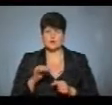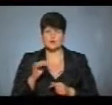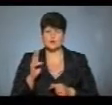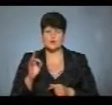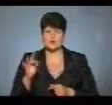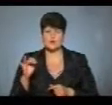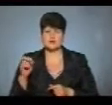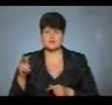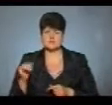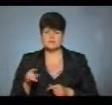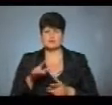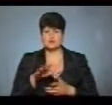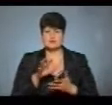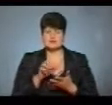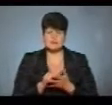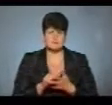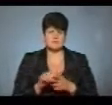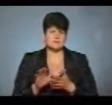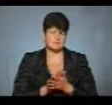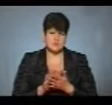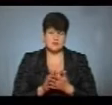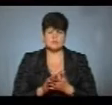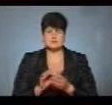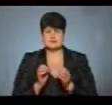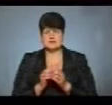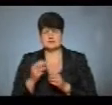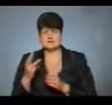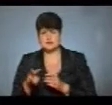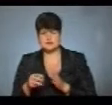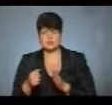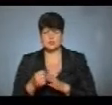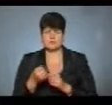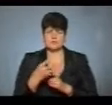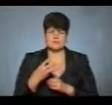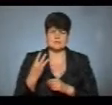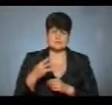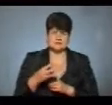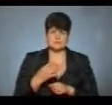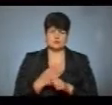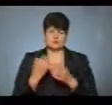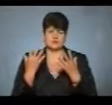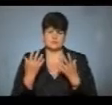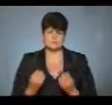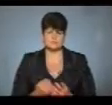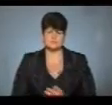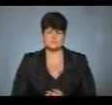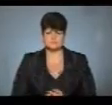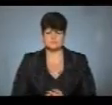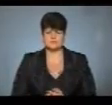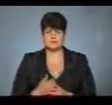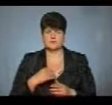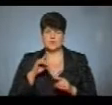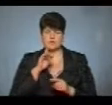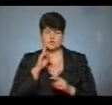його словами, заняття безкоштовні, вони тривають з 10:30 до 15:30 по буднях. Ми у молодіжному